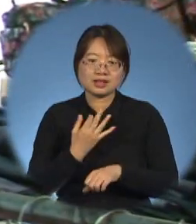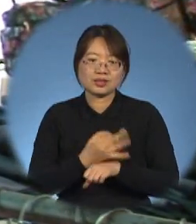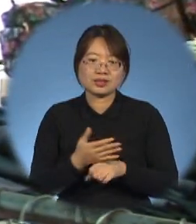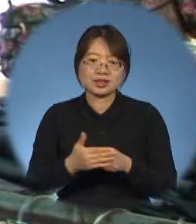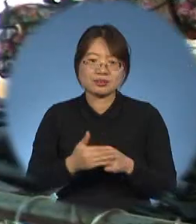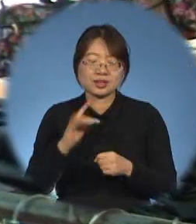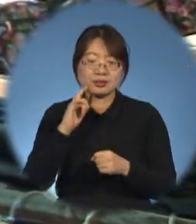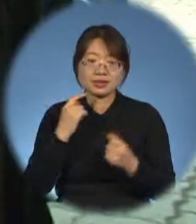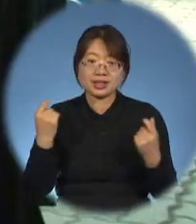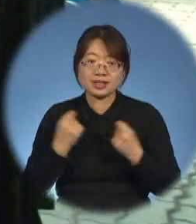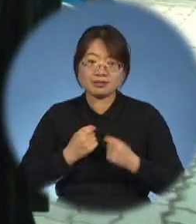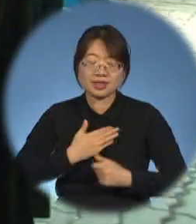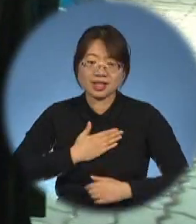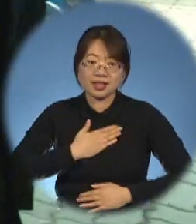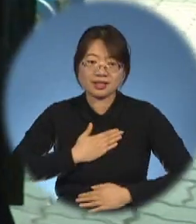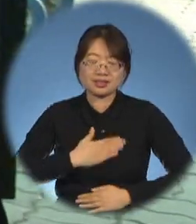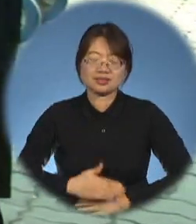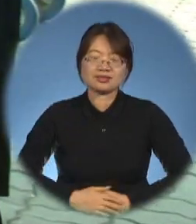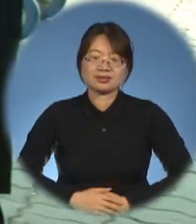좋겠어요